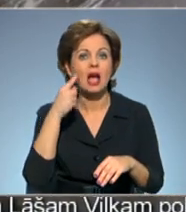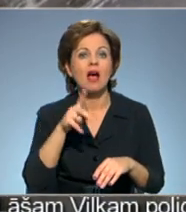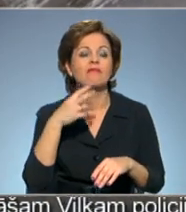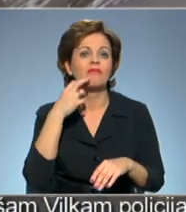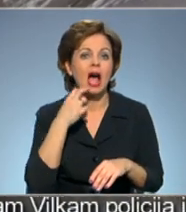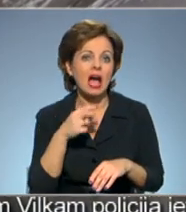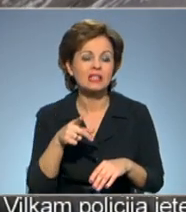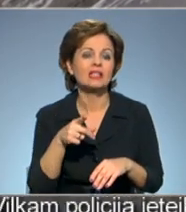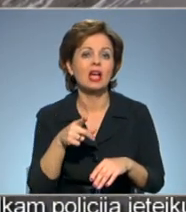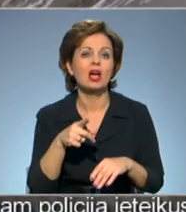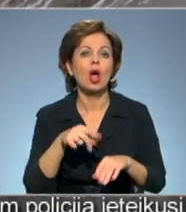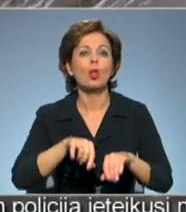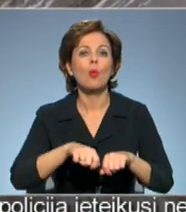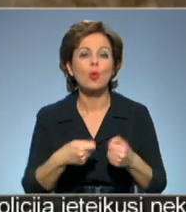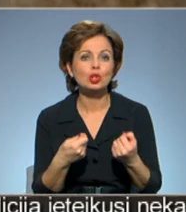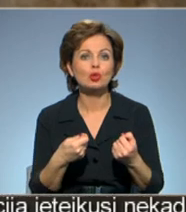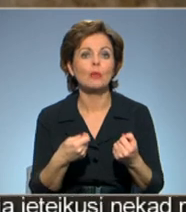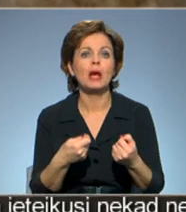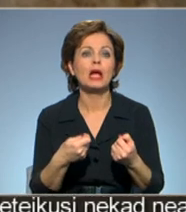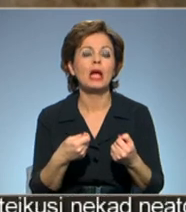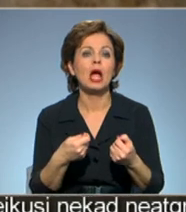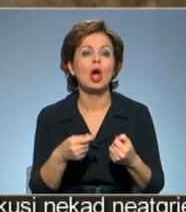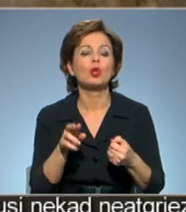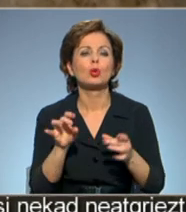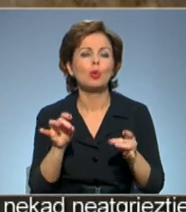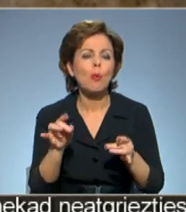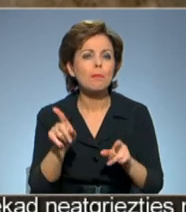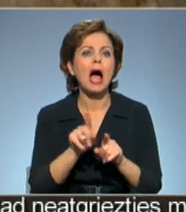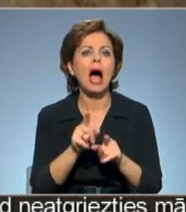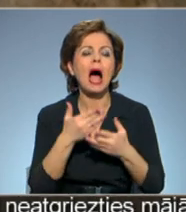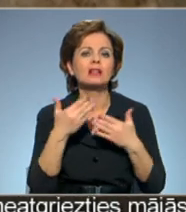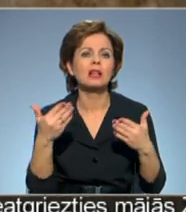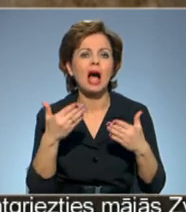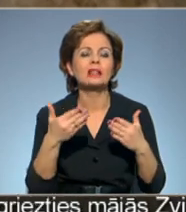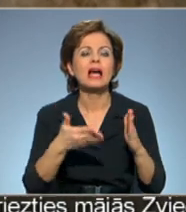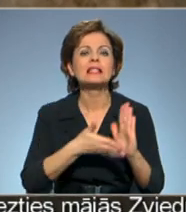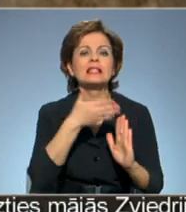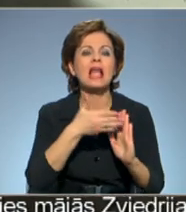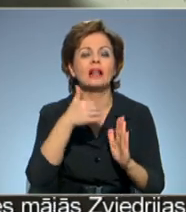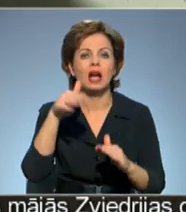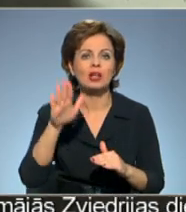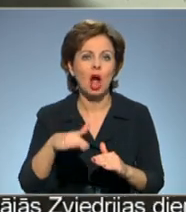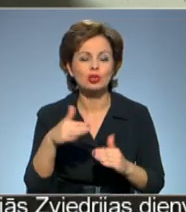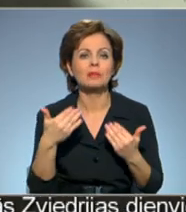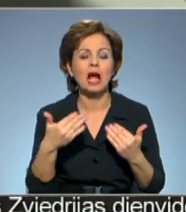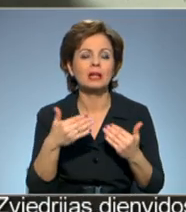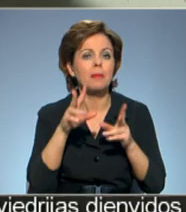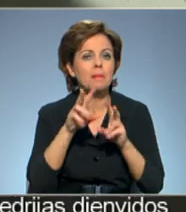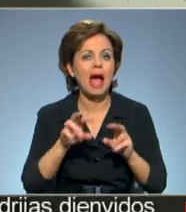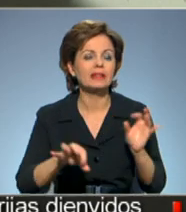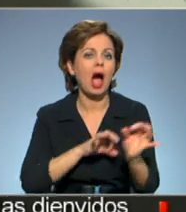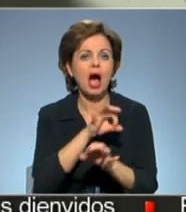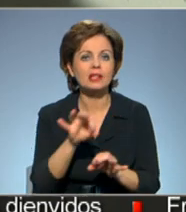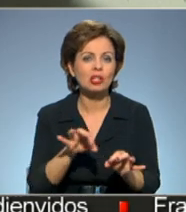veci tādi lūzumi, gan trupe. Tāpat atklājies arī sens sienas krāsojums, kur šobrīd pēta arhitekti.